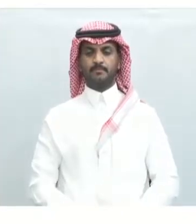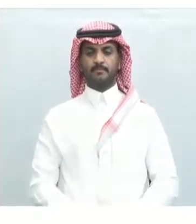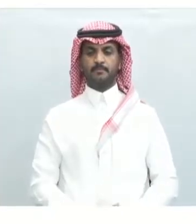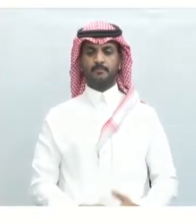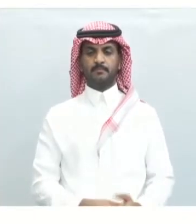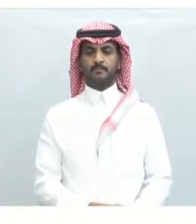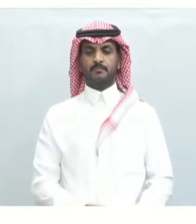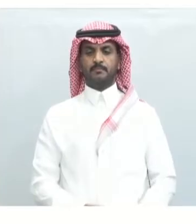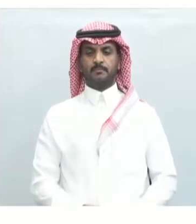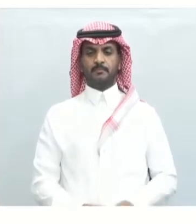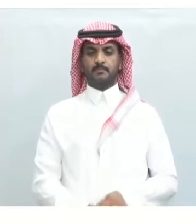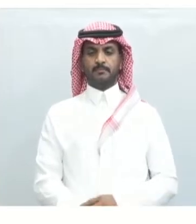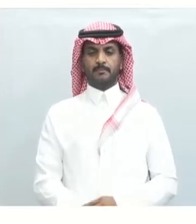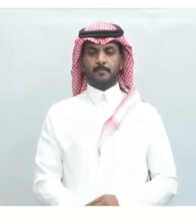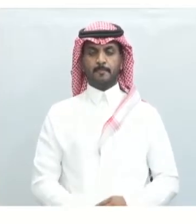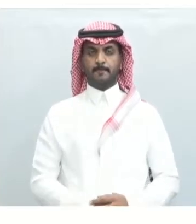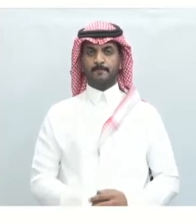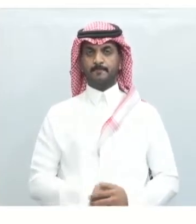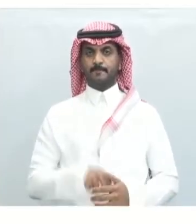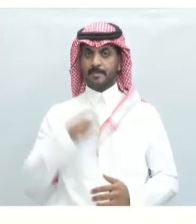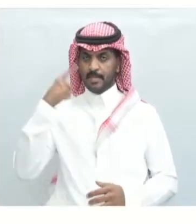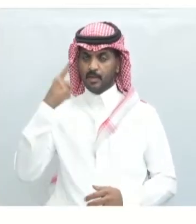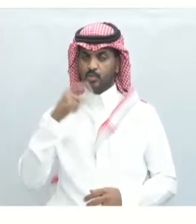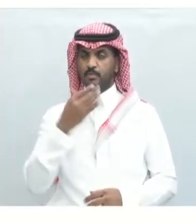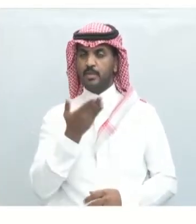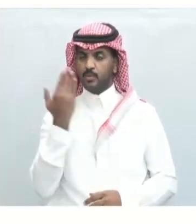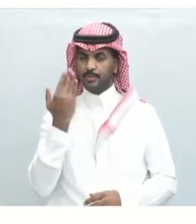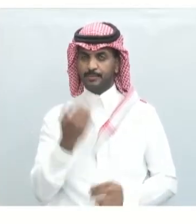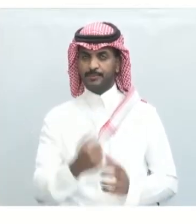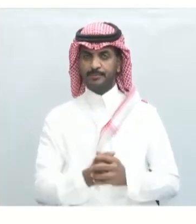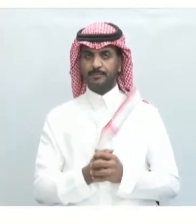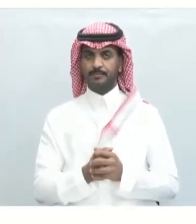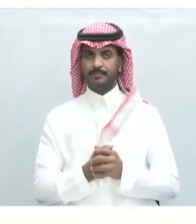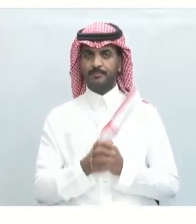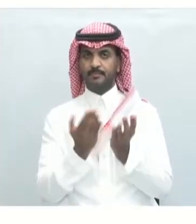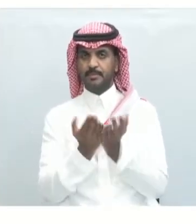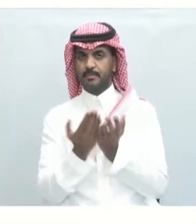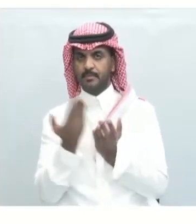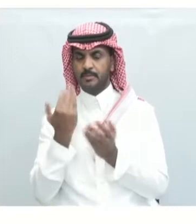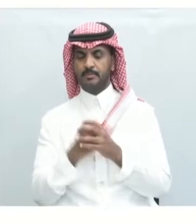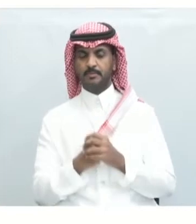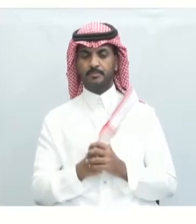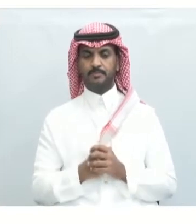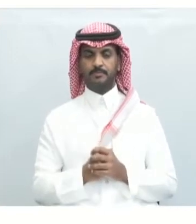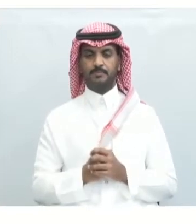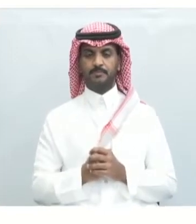وسلم في الطعام تذكروا ما الذي قلناه به في الدرس السابق